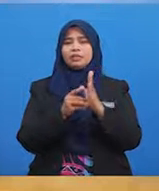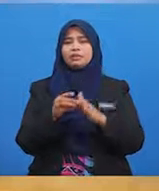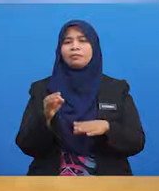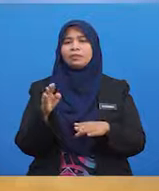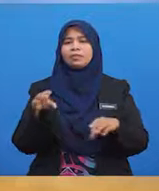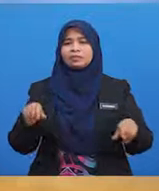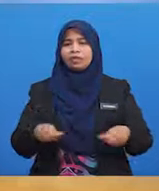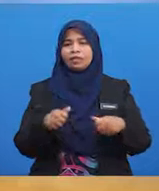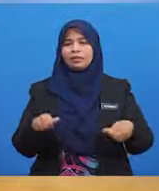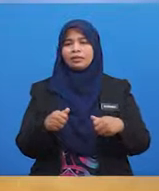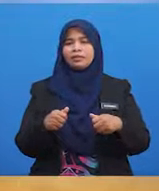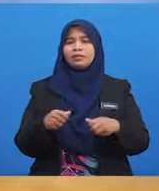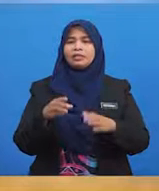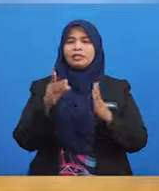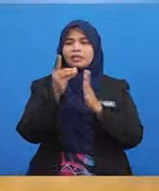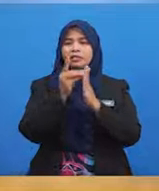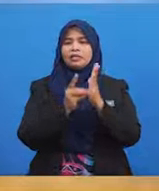masak, di